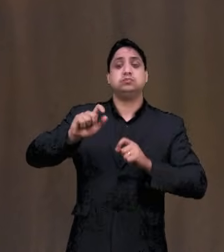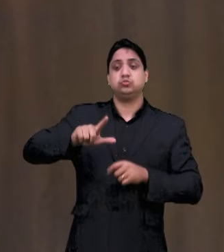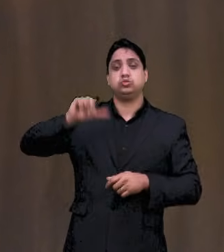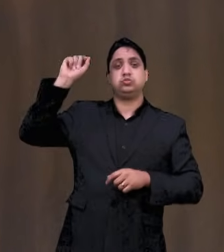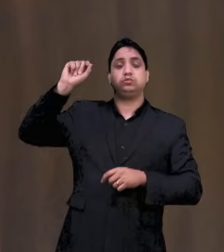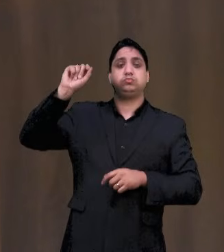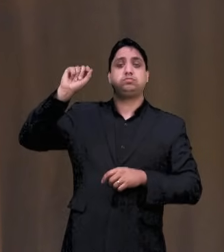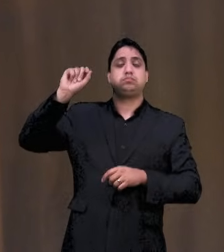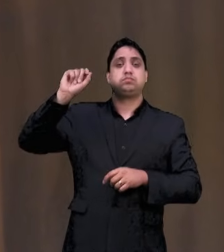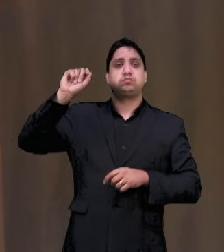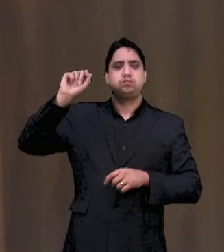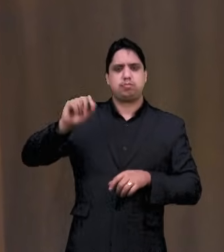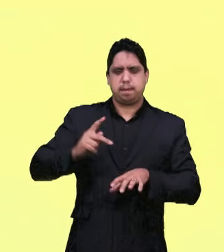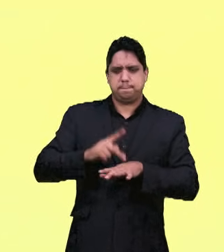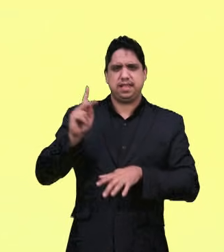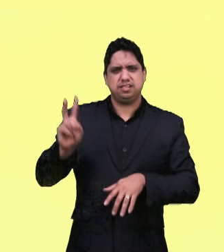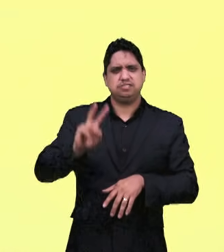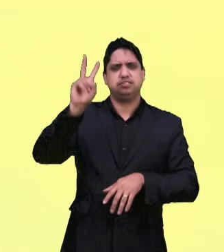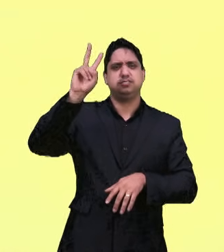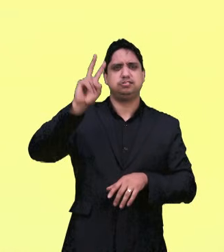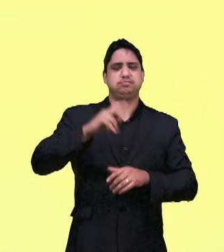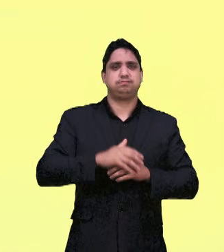perle de grand prix.